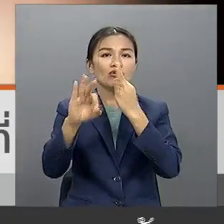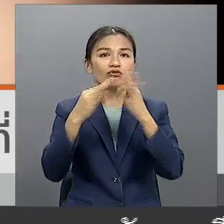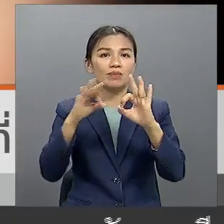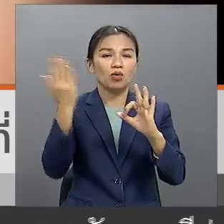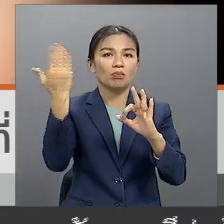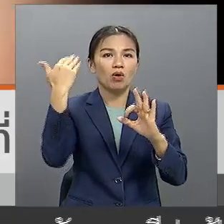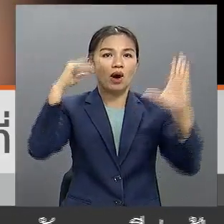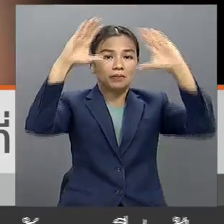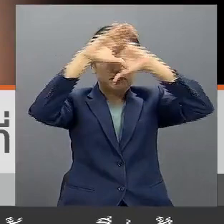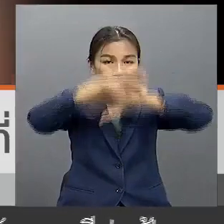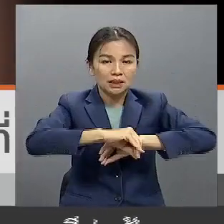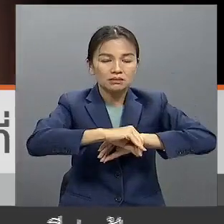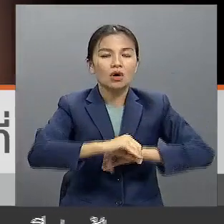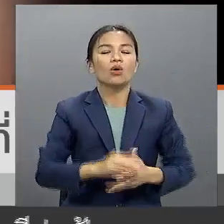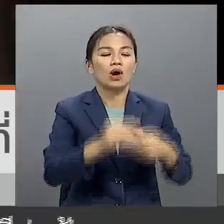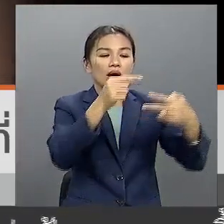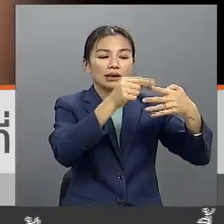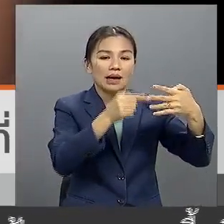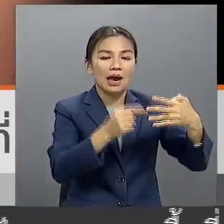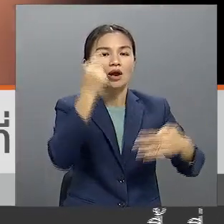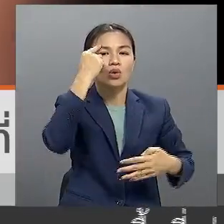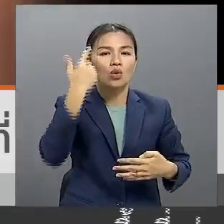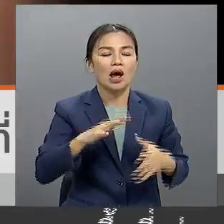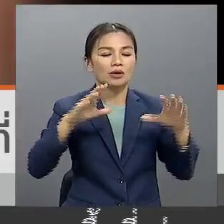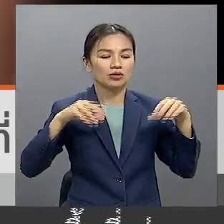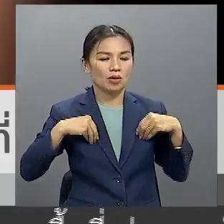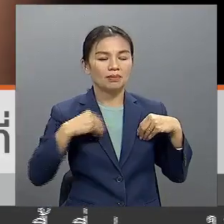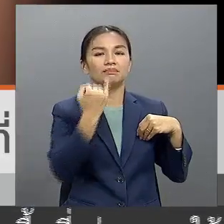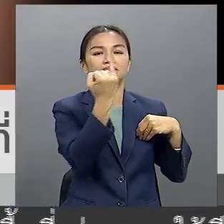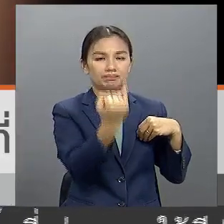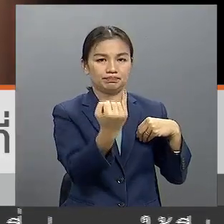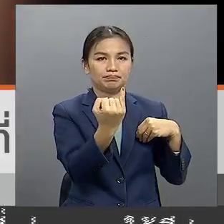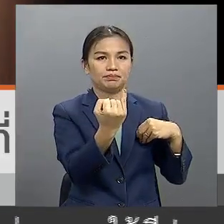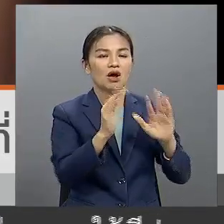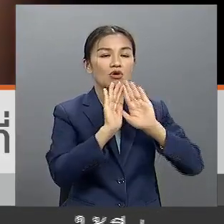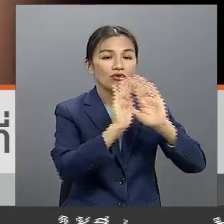ลังทราบผลคะแนนของตัวเองยอมรับความพ่ายแพ้นะคะแล้วก็ฝากผู้บริหารชุด